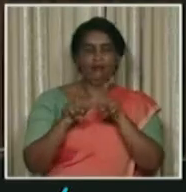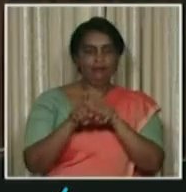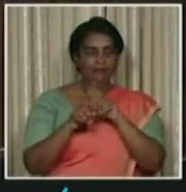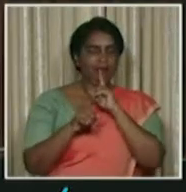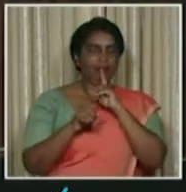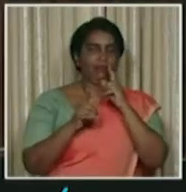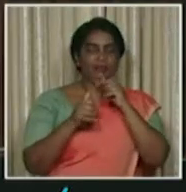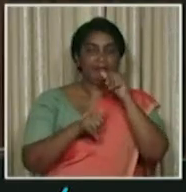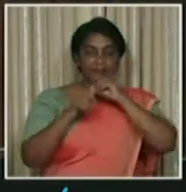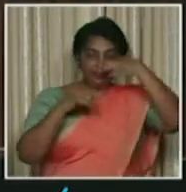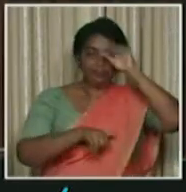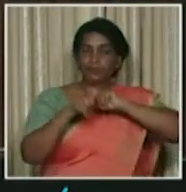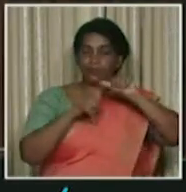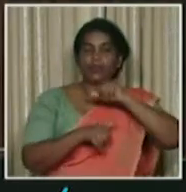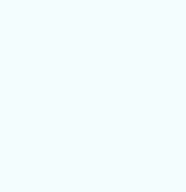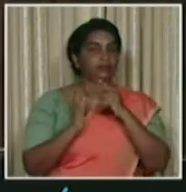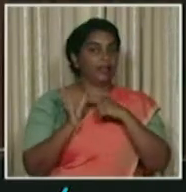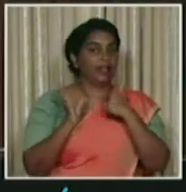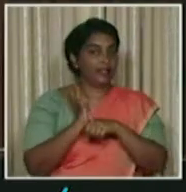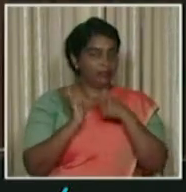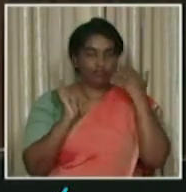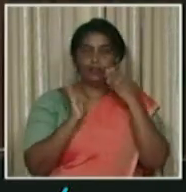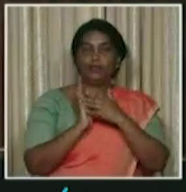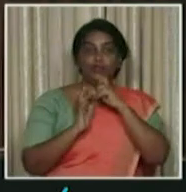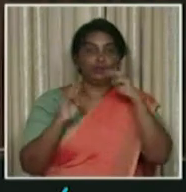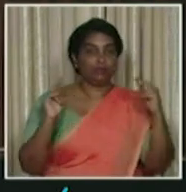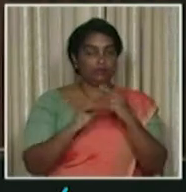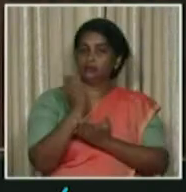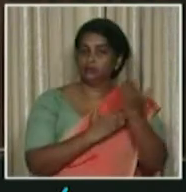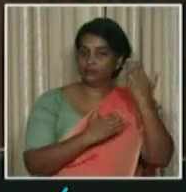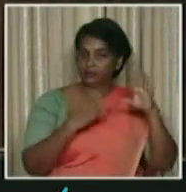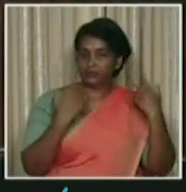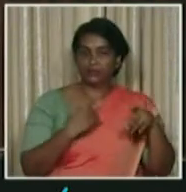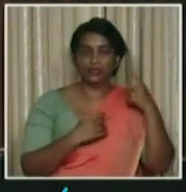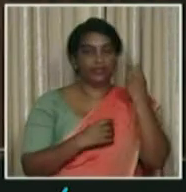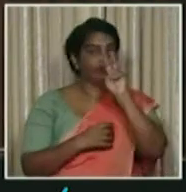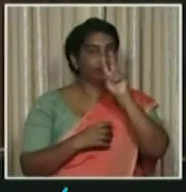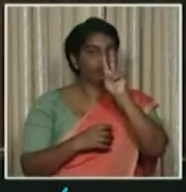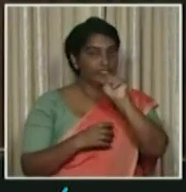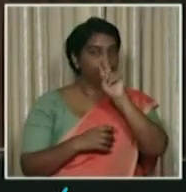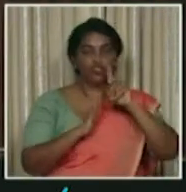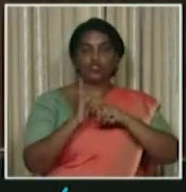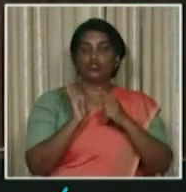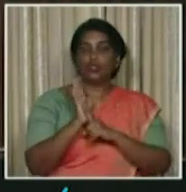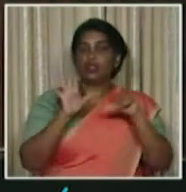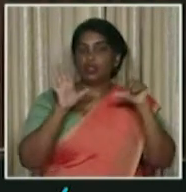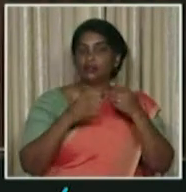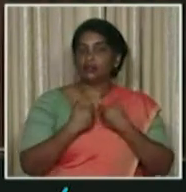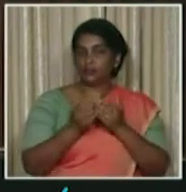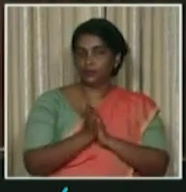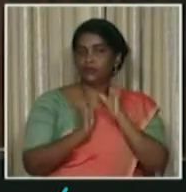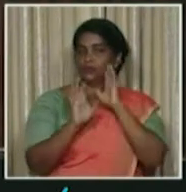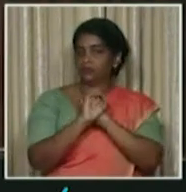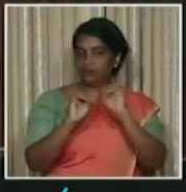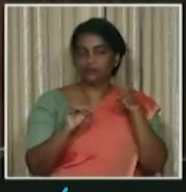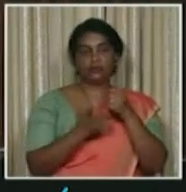ආයුර්වේද සංශෝධන නැමැති පනත් කෙටුම්පත සම්බන්ධයෙන් ශ්‍රේෂ්ඨාධිකරණයට ඉදිරිපත් කරන ලදුව 2023 ජූලි 7 වන දින මා විසින් නිවේදනය කරන